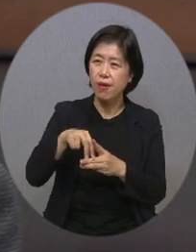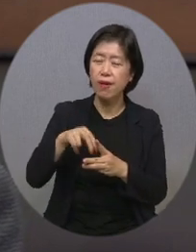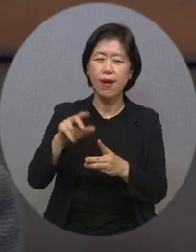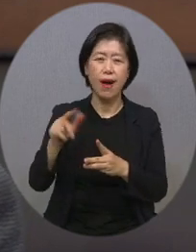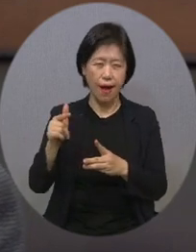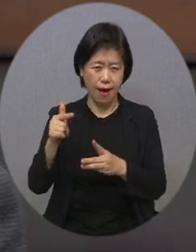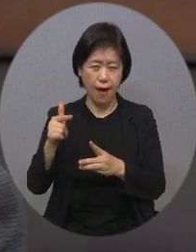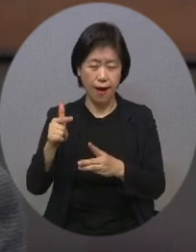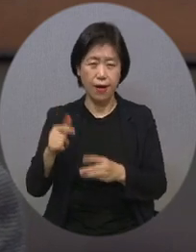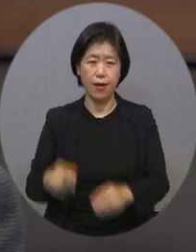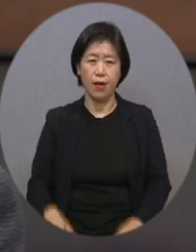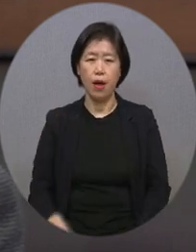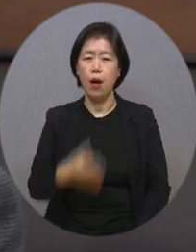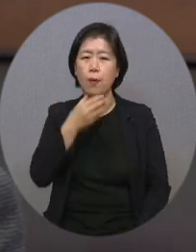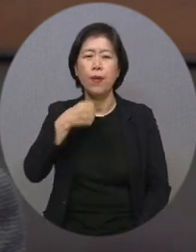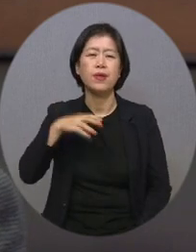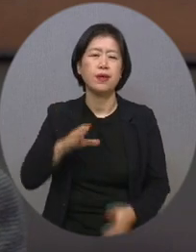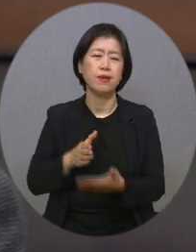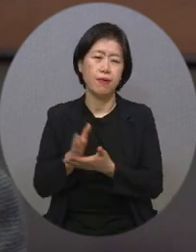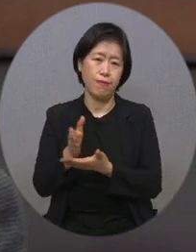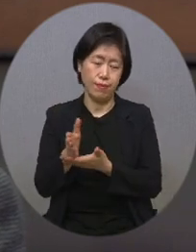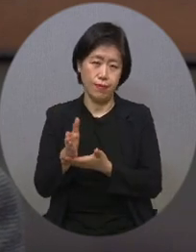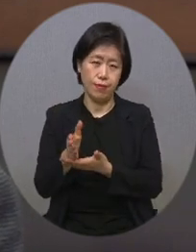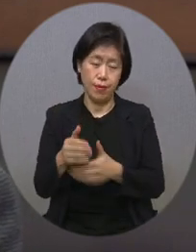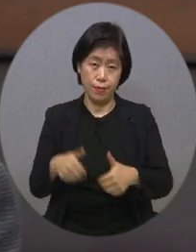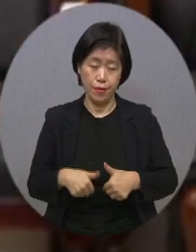특히 이제 복지 분야 특히 어르신들이 와서